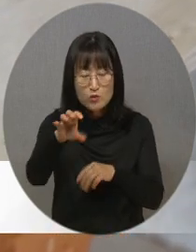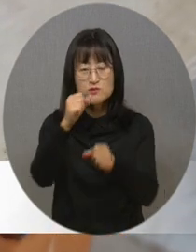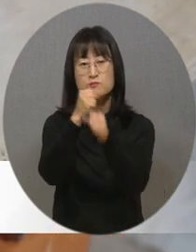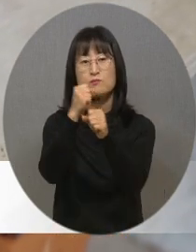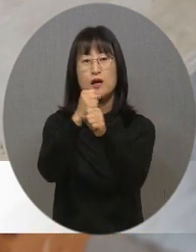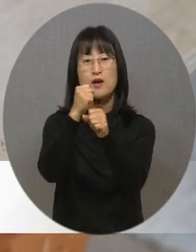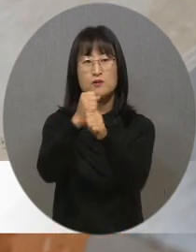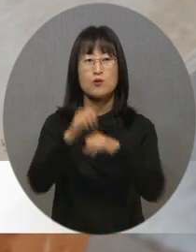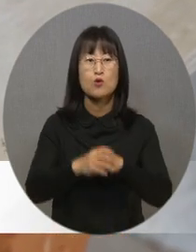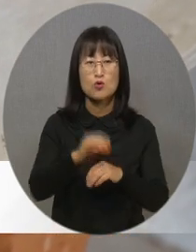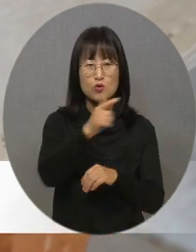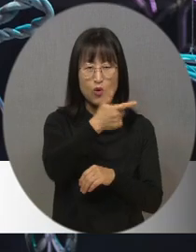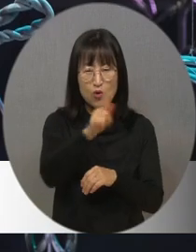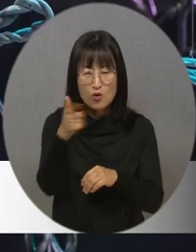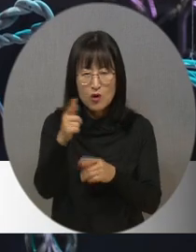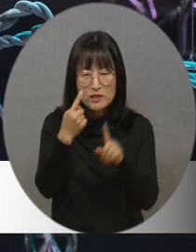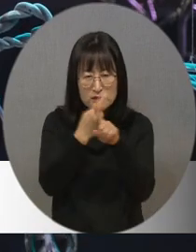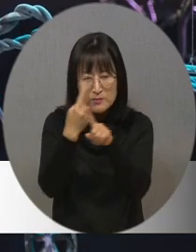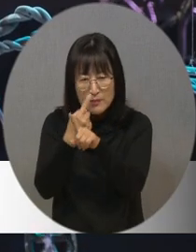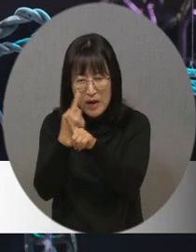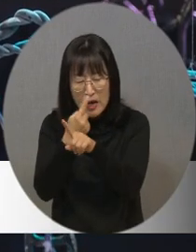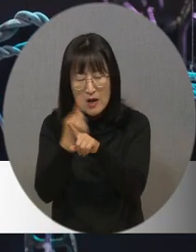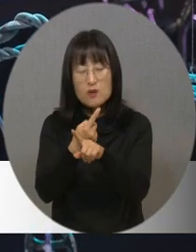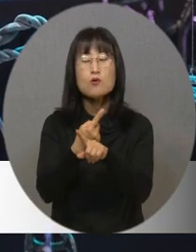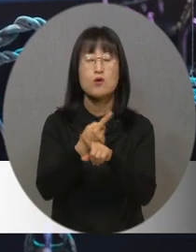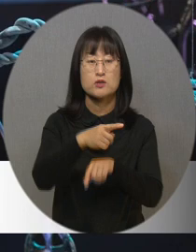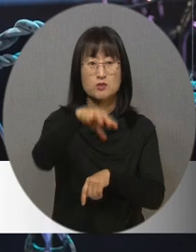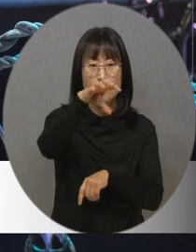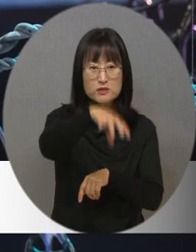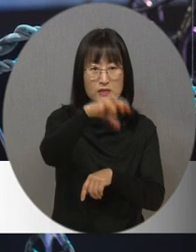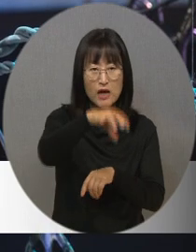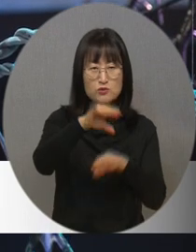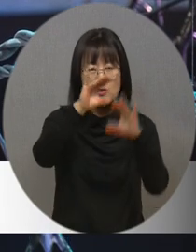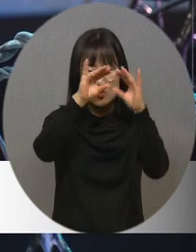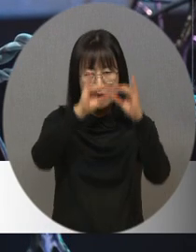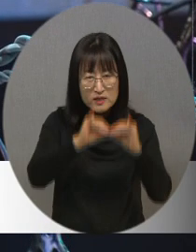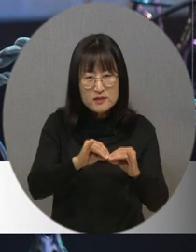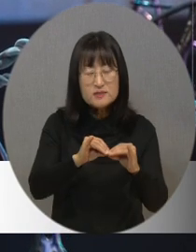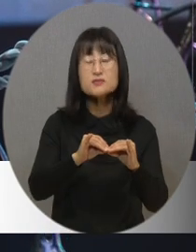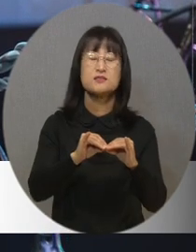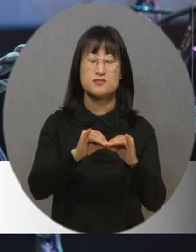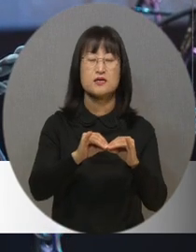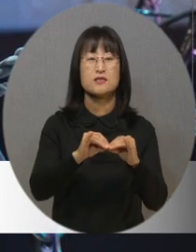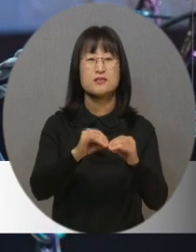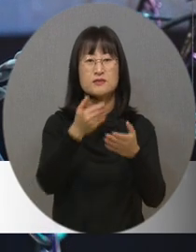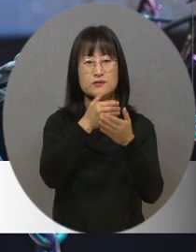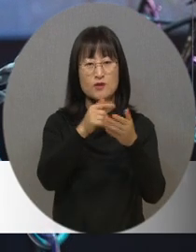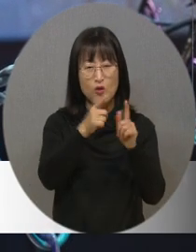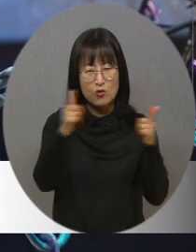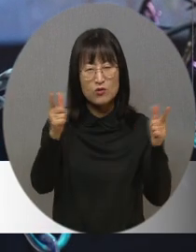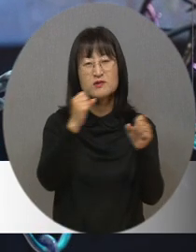다양한 변주로 창작하며 장소와 조화를 이루는 작업을 주로 시도합니다.